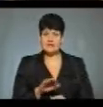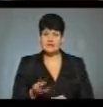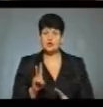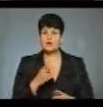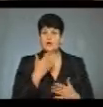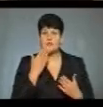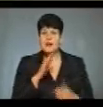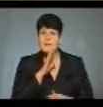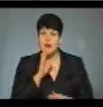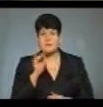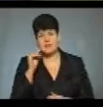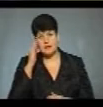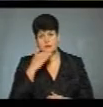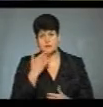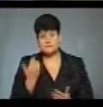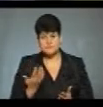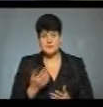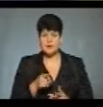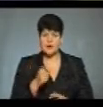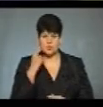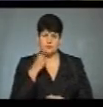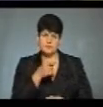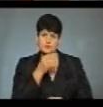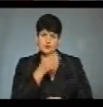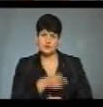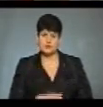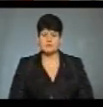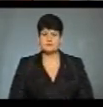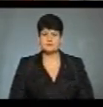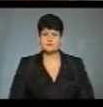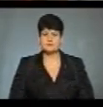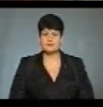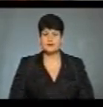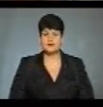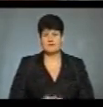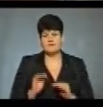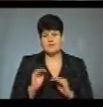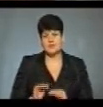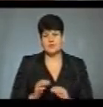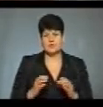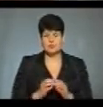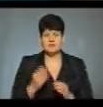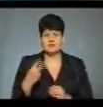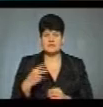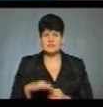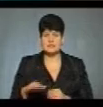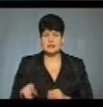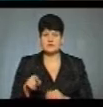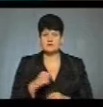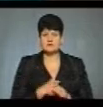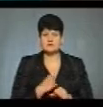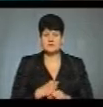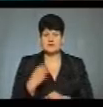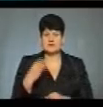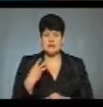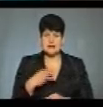мами і тата. Я думаю, їм дуже сподобається. У ясельній групі сьогодні 20 дітей. Вони виготовили